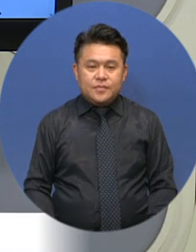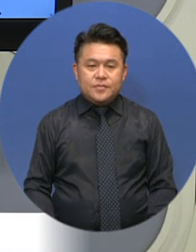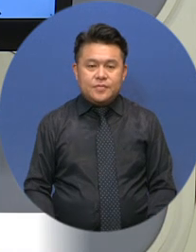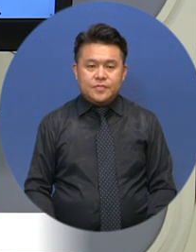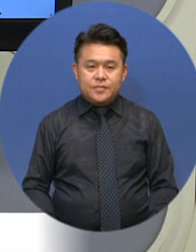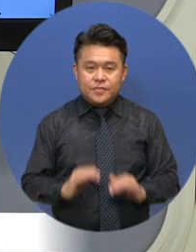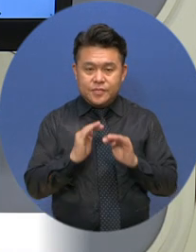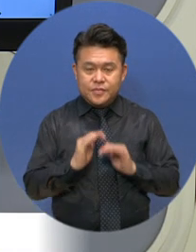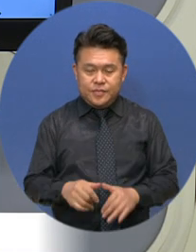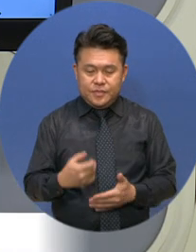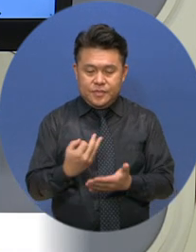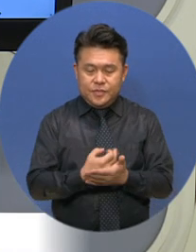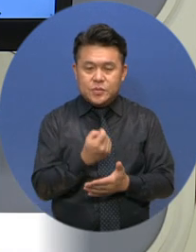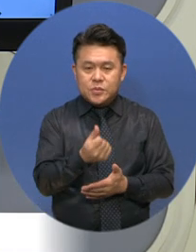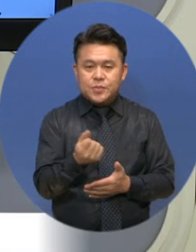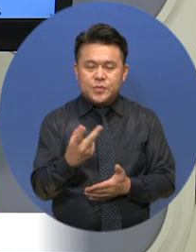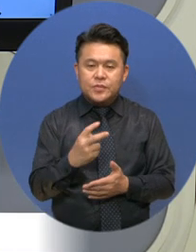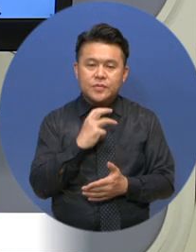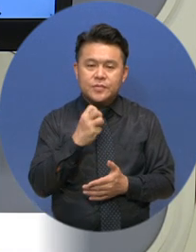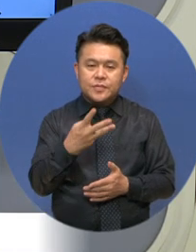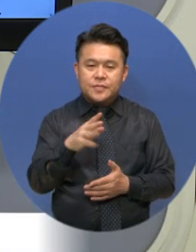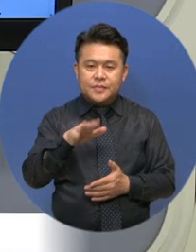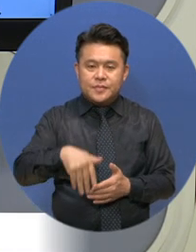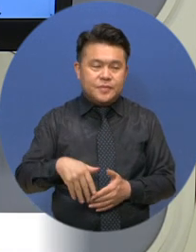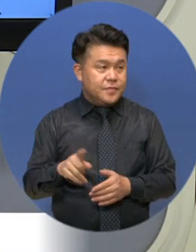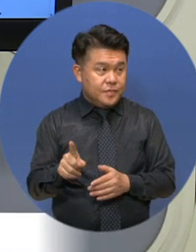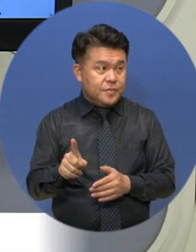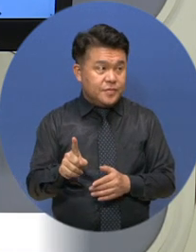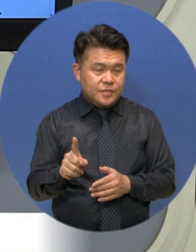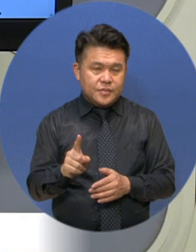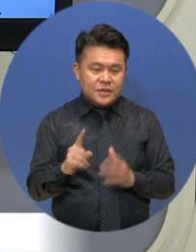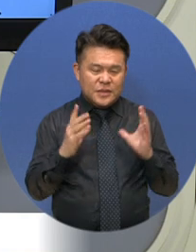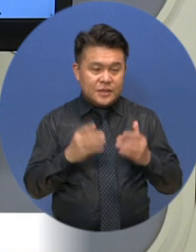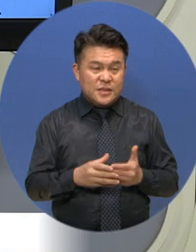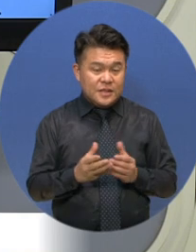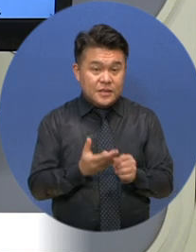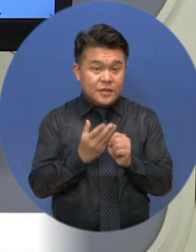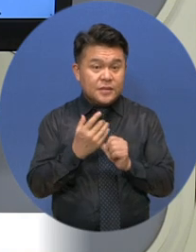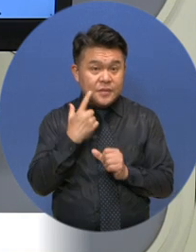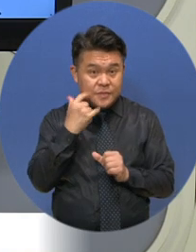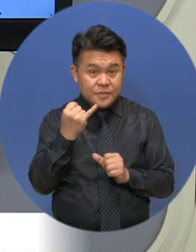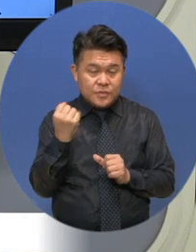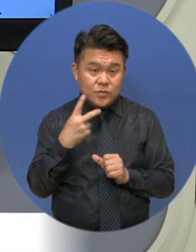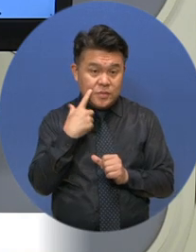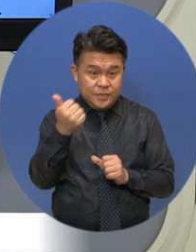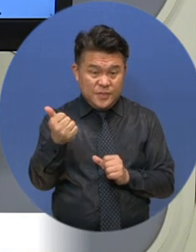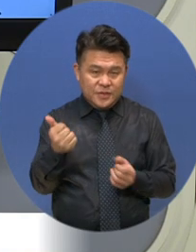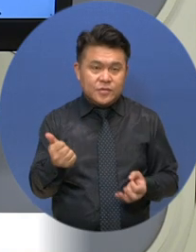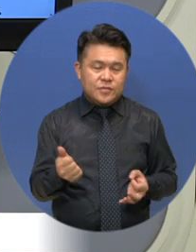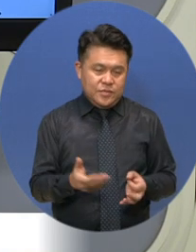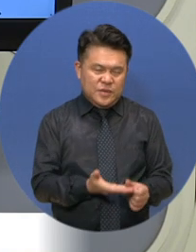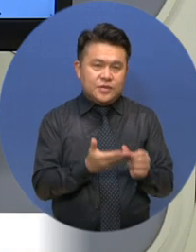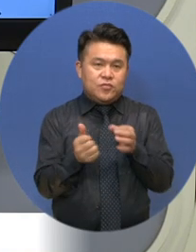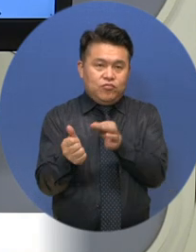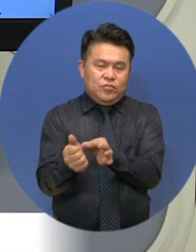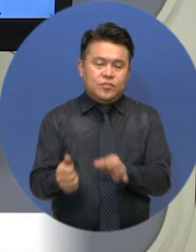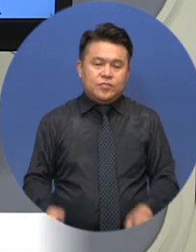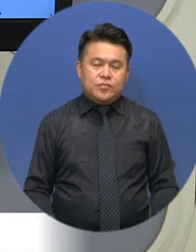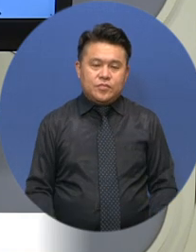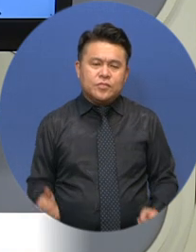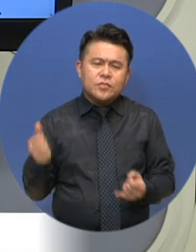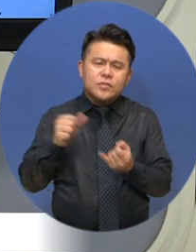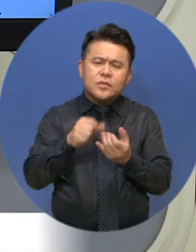개정안은 저소득층 또는 34세 이하 인 한 부모에게도 양육비를 지급하도록 했는데요 역 와인의